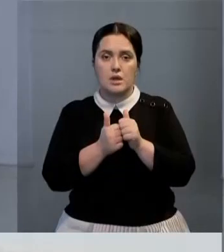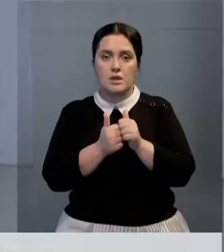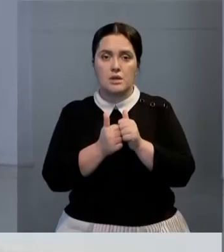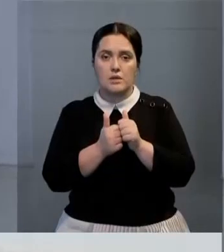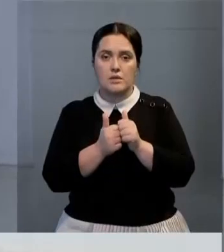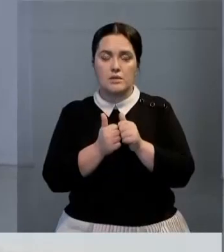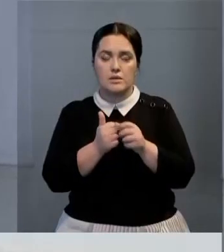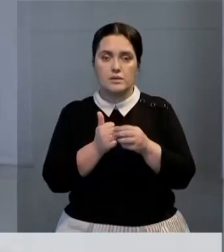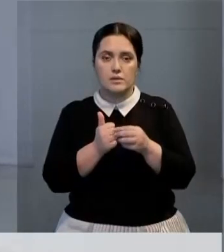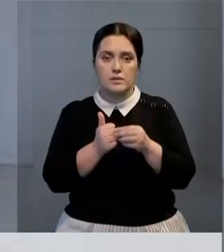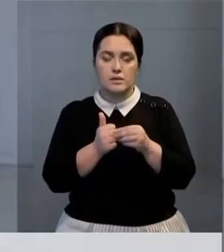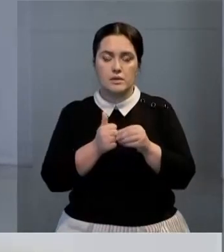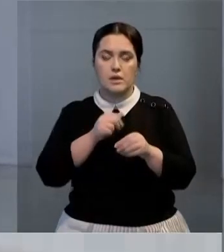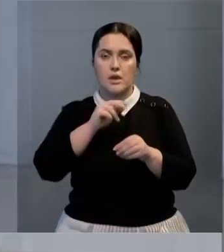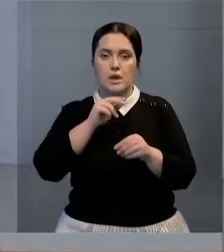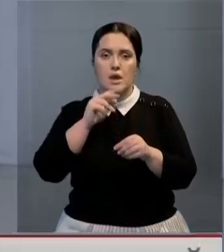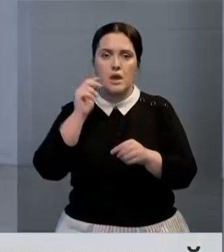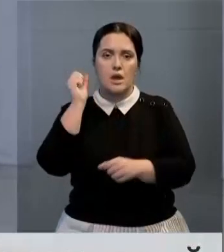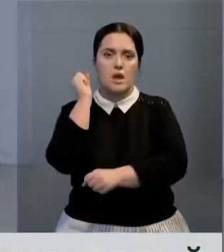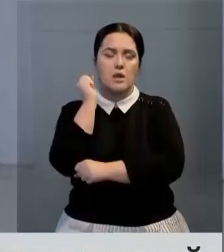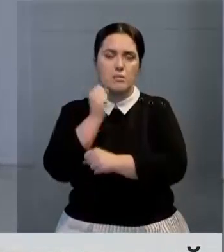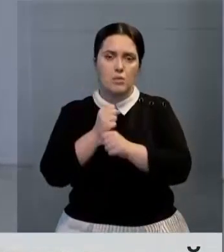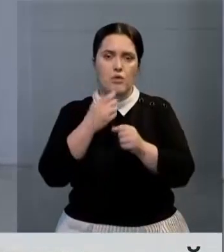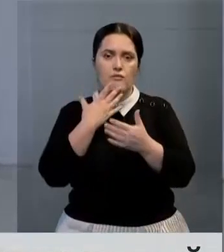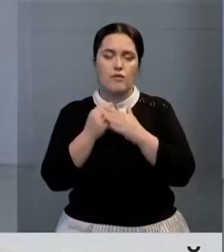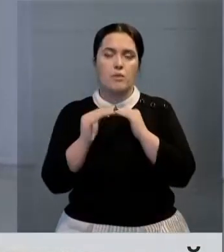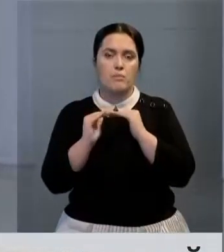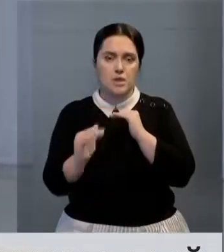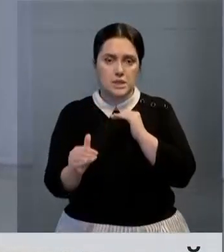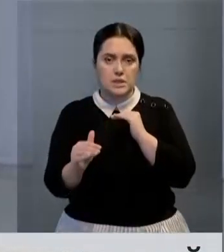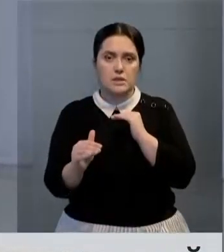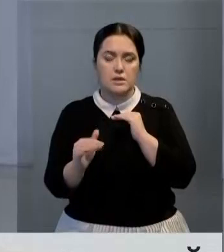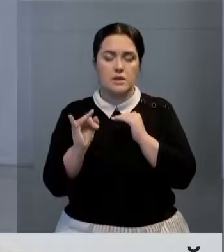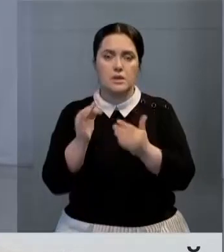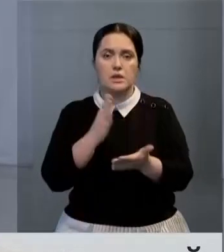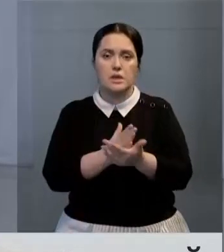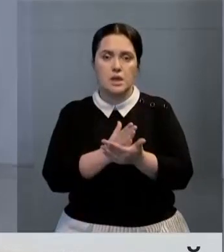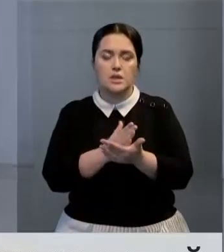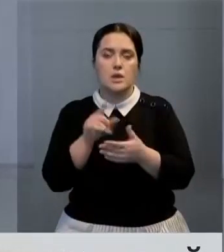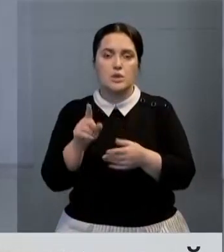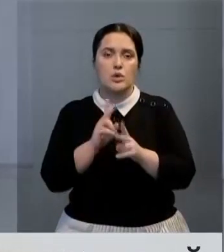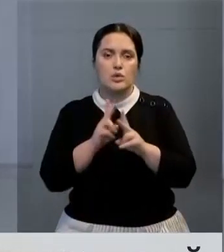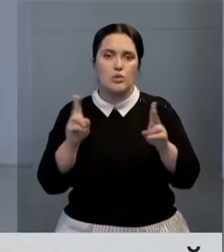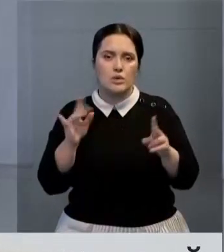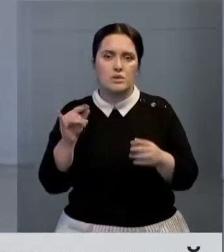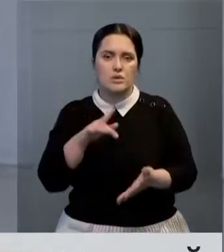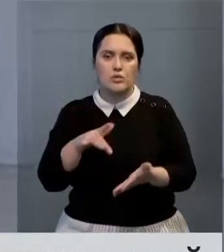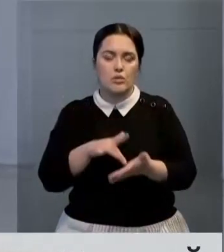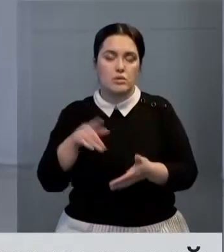Основные работники – это, естественно, местные. Но и есть те, которые еще с города